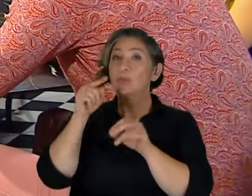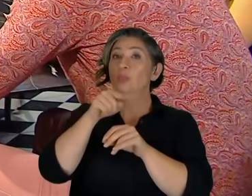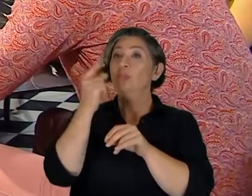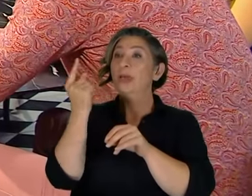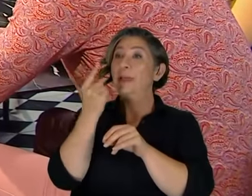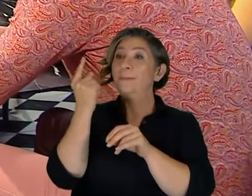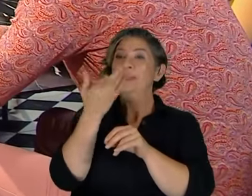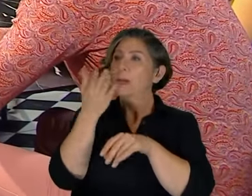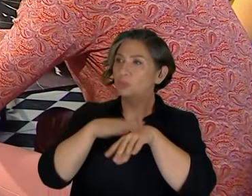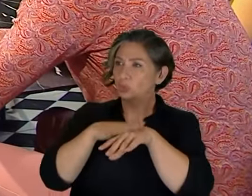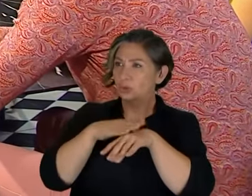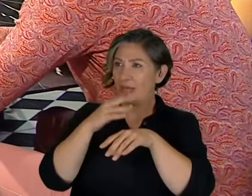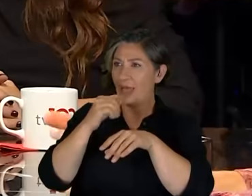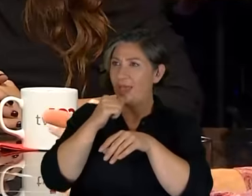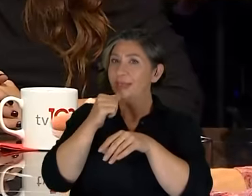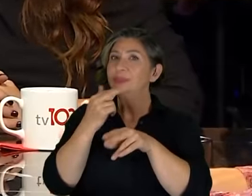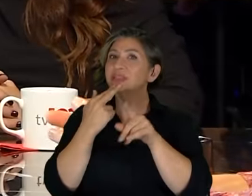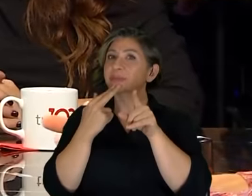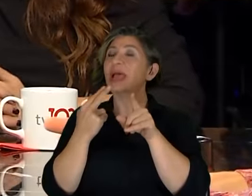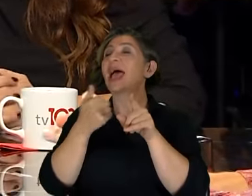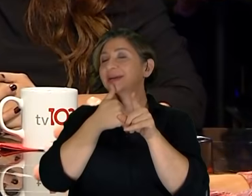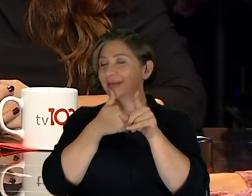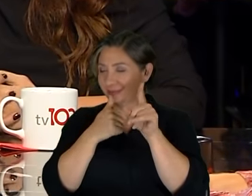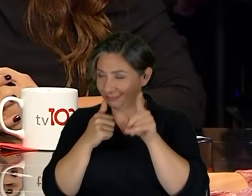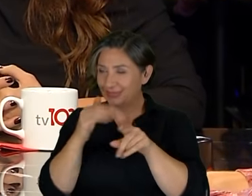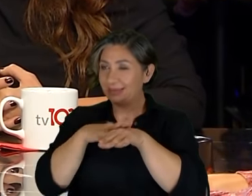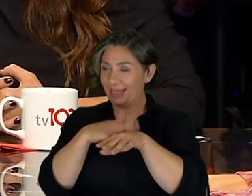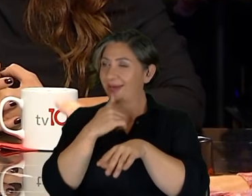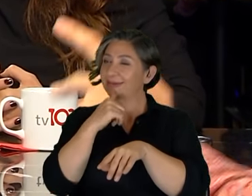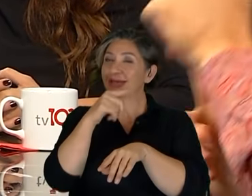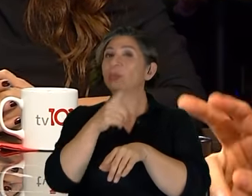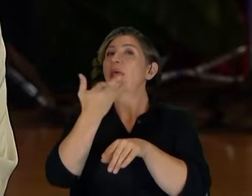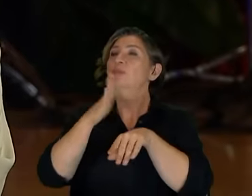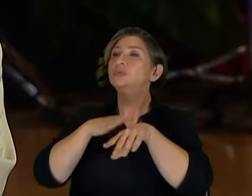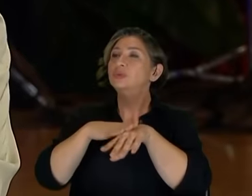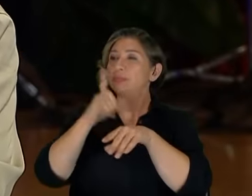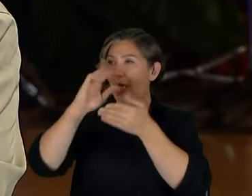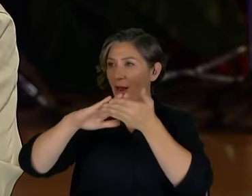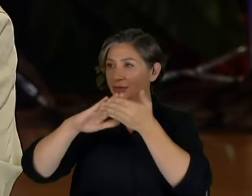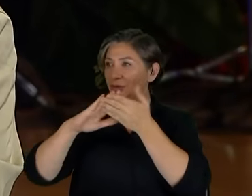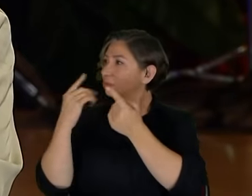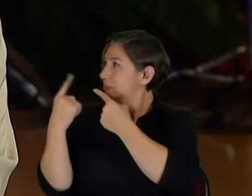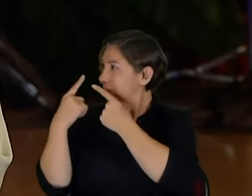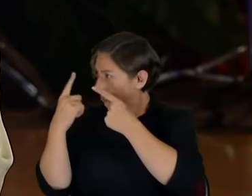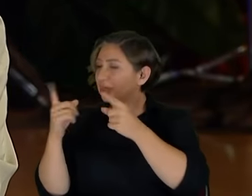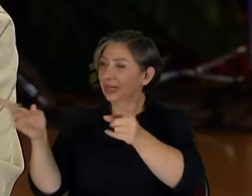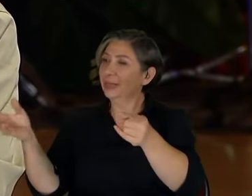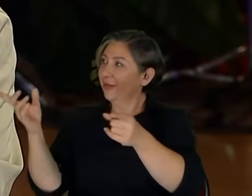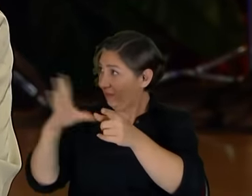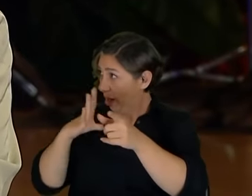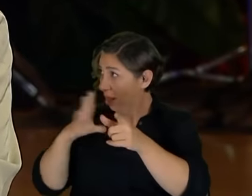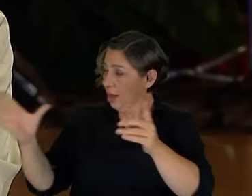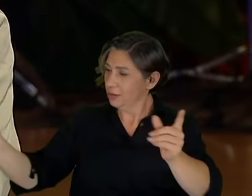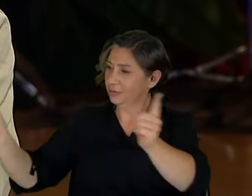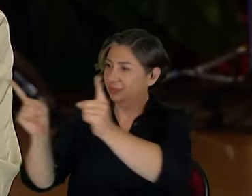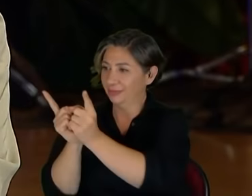bir ne yapıyorsunuz? Erkek mi dişi mi bu? Erkek. Erkek. Bunu peki ne yapıyorsunuz? Mesela bir arkadaşınızla konuşuyorsunuz. Aa sende de mi British